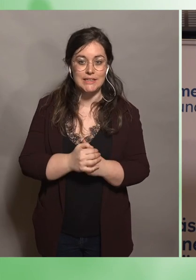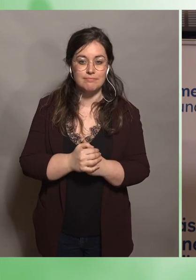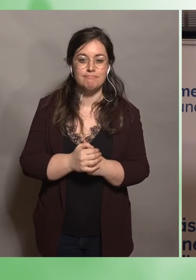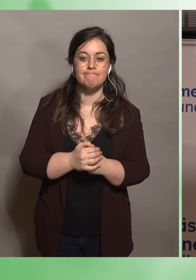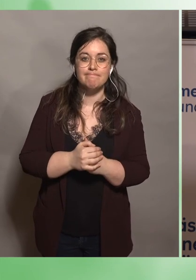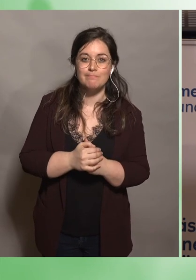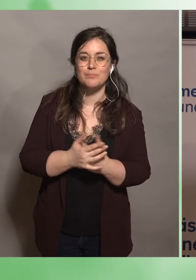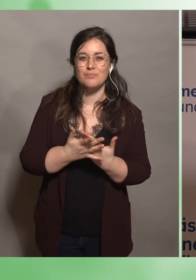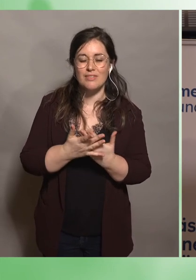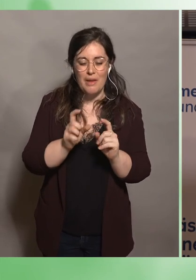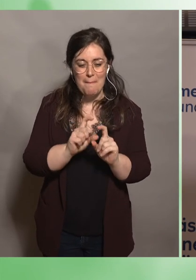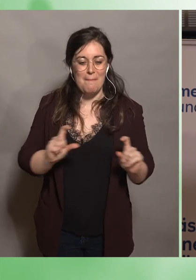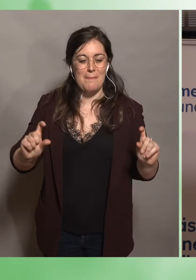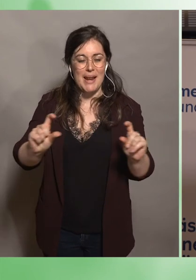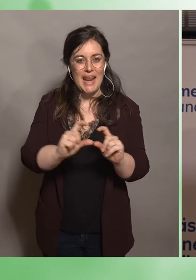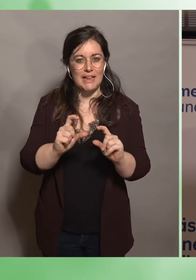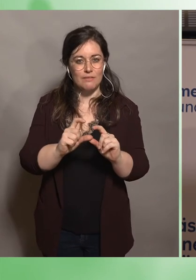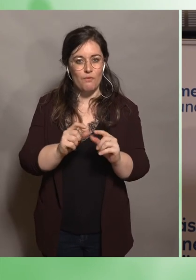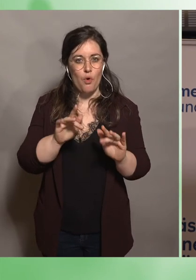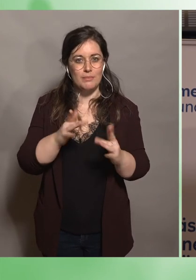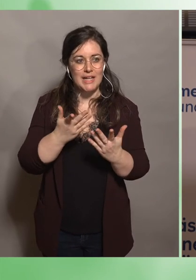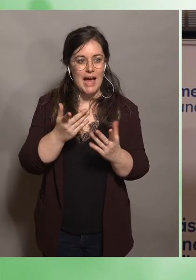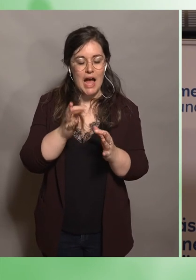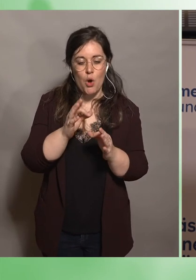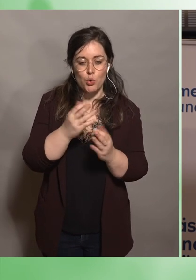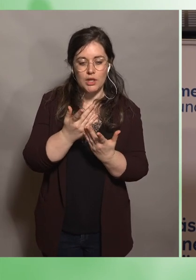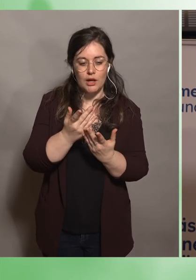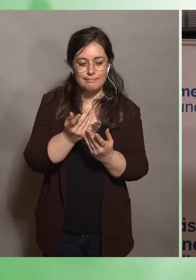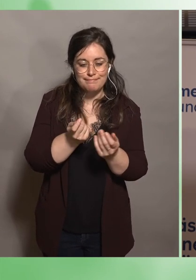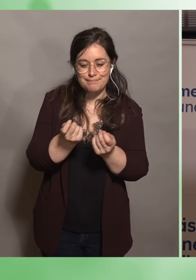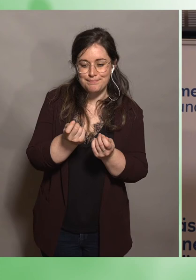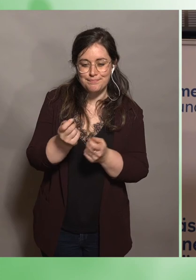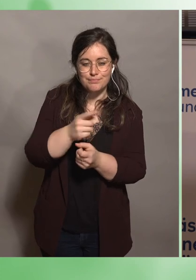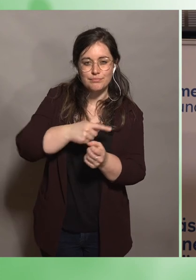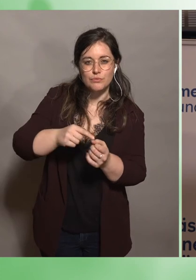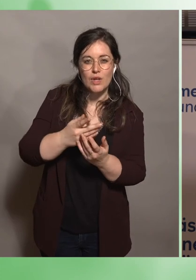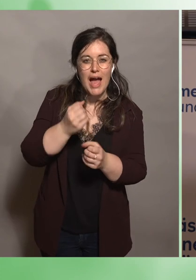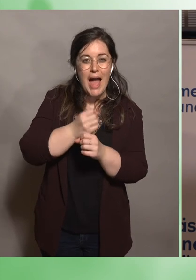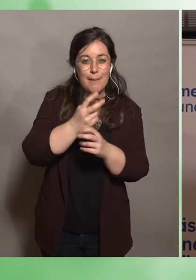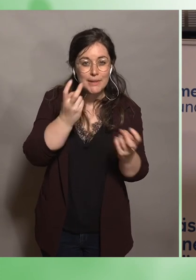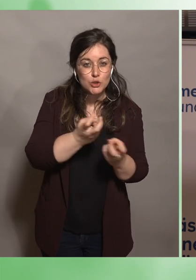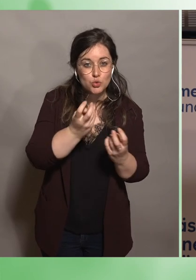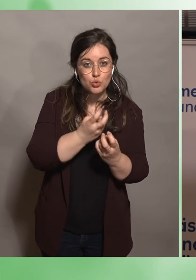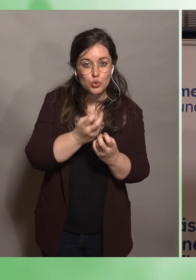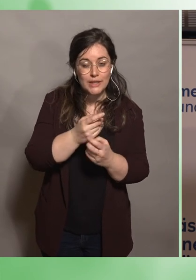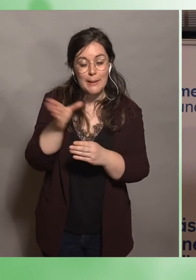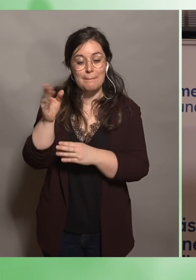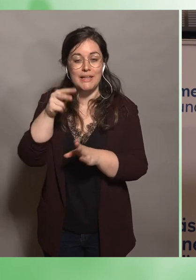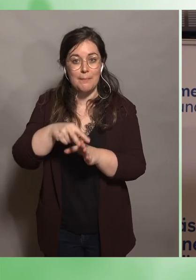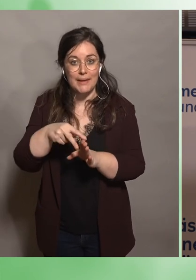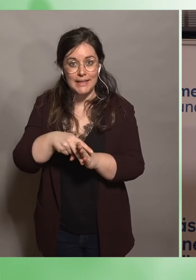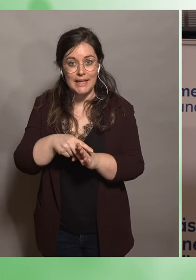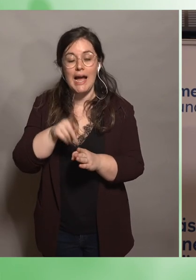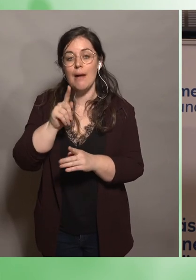so diese Plattform zu sein oder diese Drehscheibe, um sowohl Arbeitssuchende mit Behinderung, aber